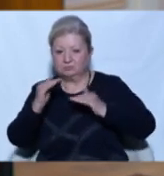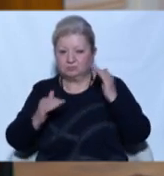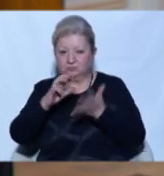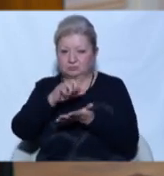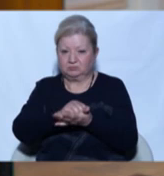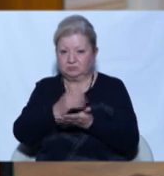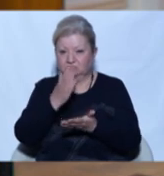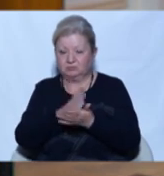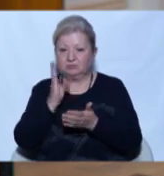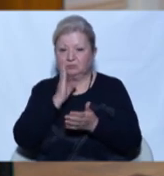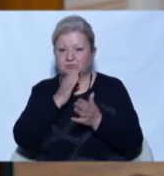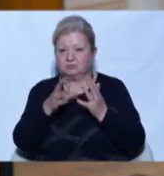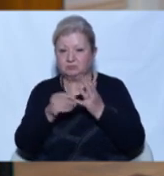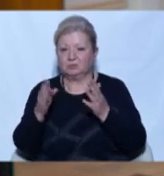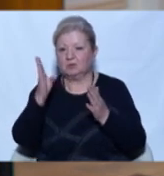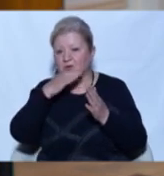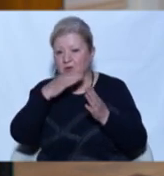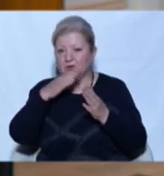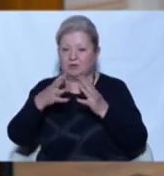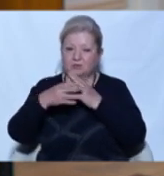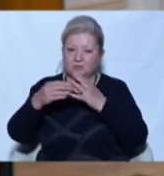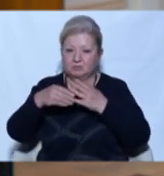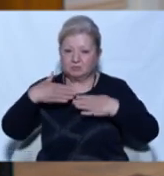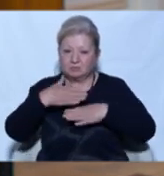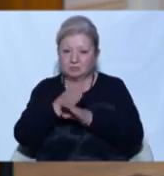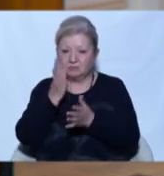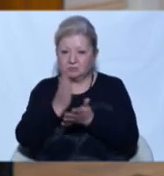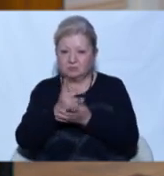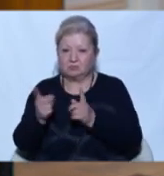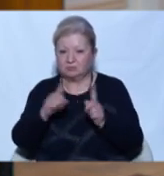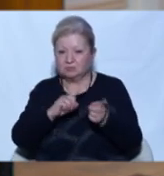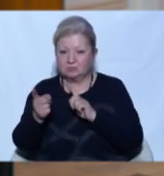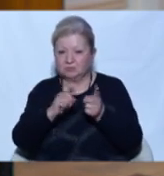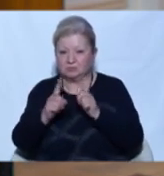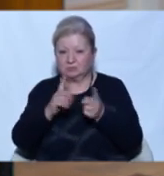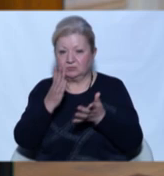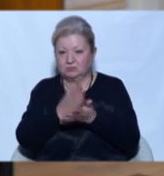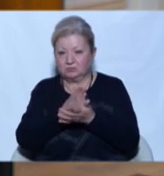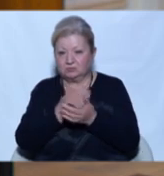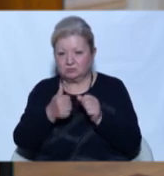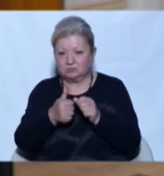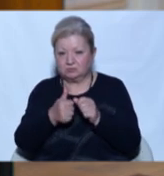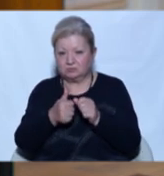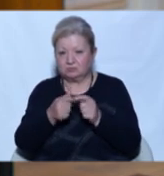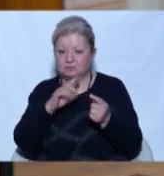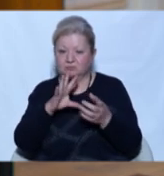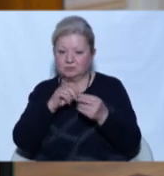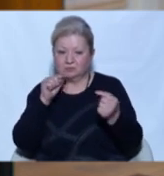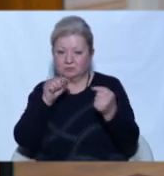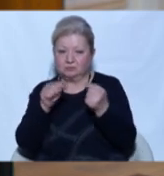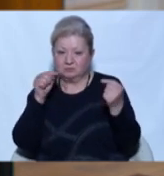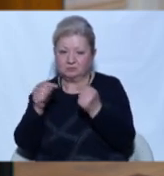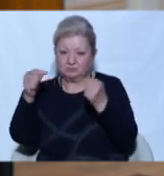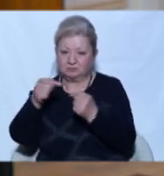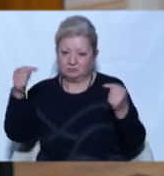დედამიწას და წყალი და ხმელეთი ისეა განაწილებული, რომ ერთმანეთის ანტიპოდები არიან, ერთმანეთის საპირისპირო